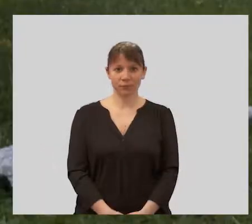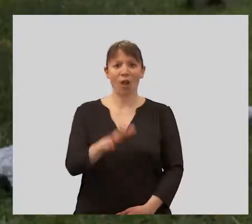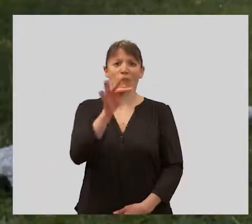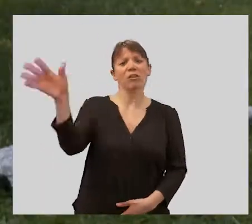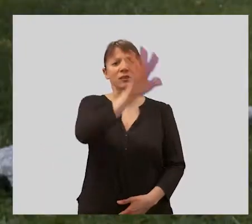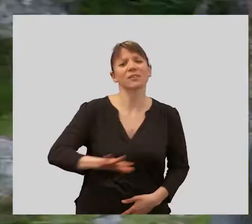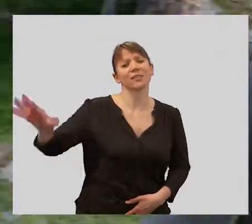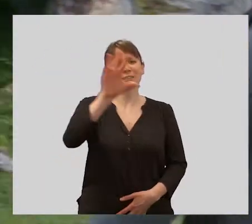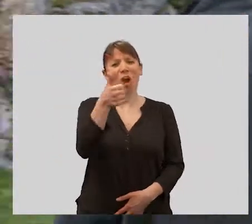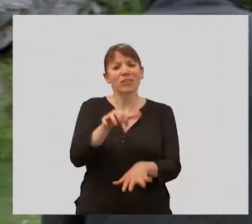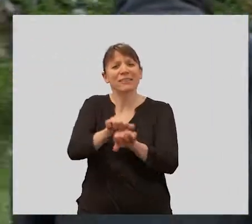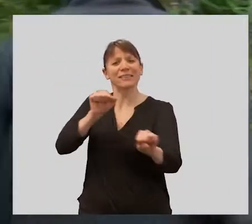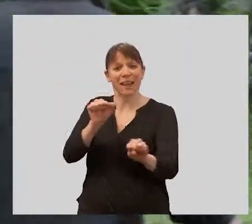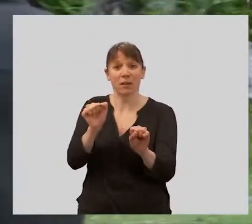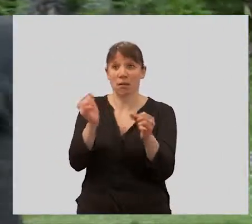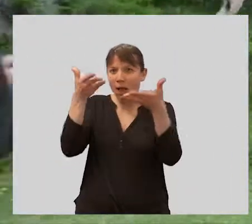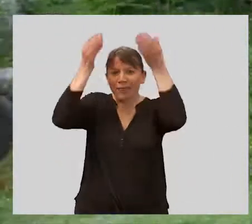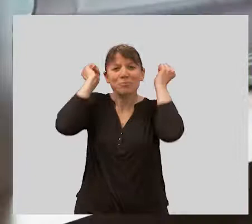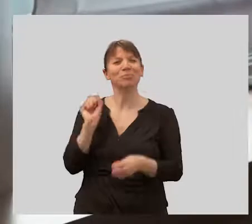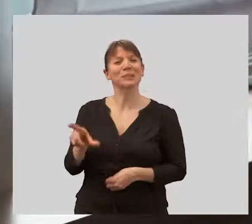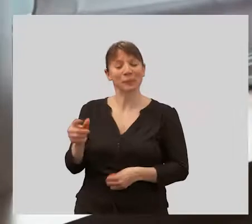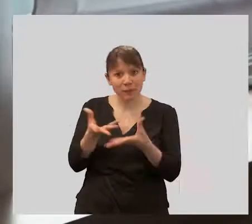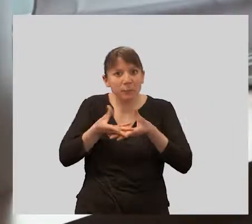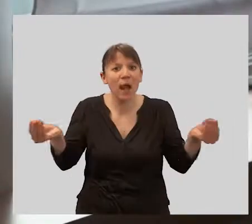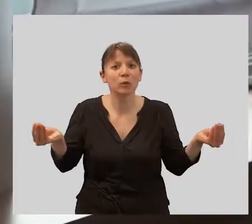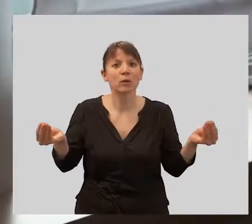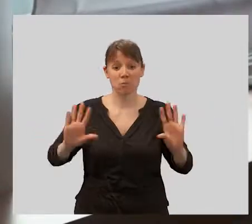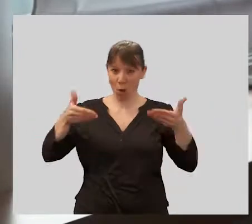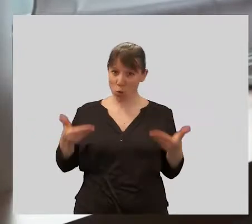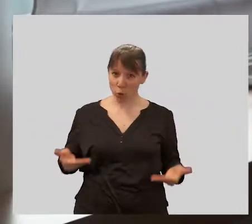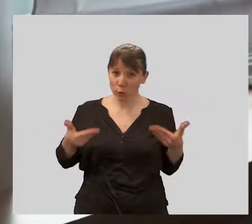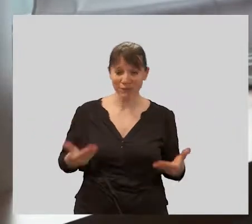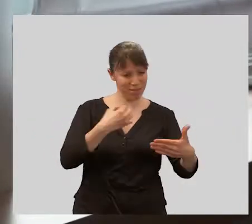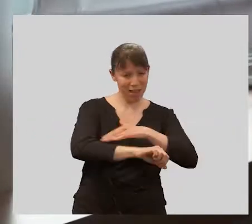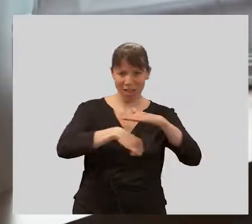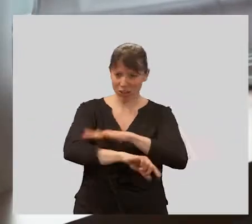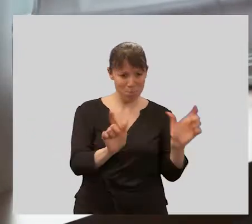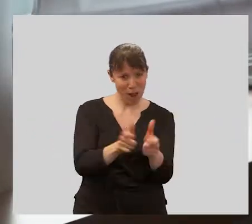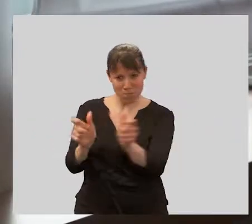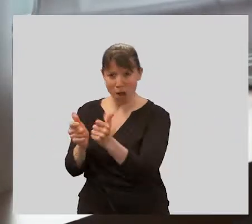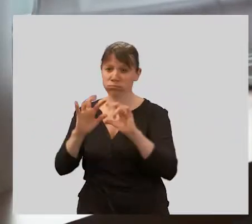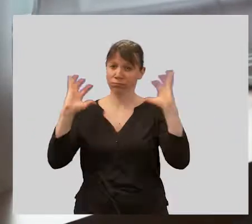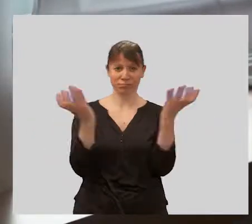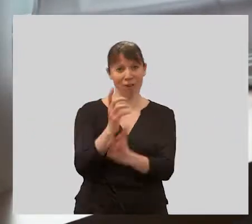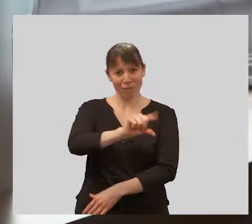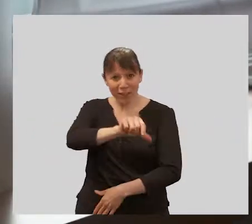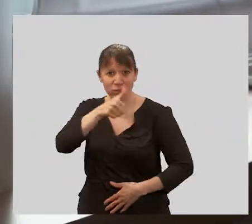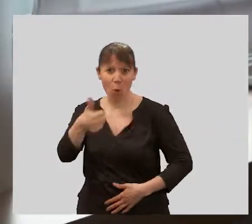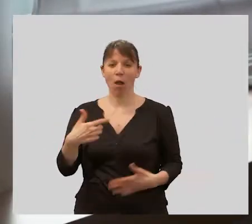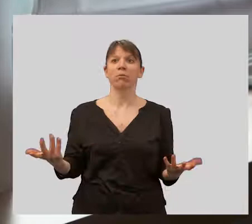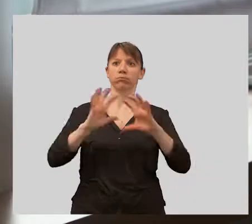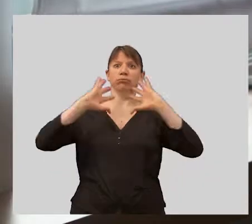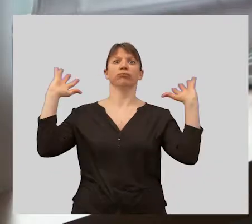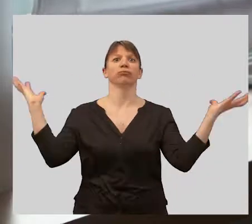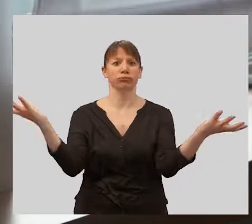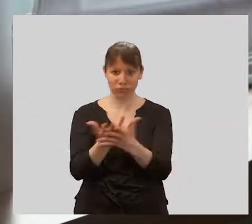Le bouquetin des Pyrénées avait disparu du versant français depuis plus d'un siècle. Aujourd'hui, c'est 21 naissances que nous on a pu